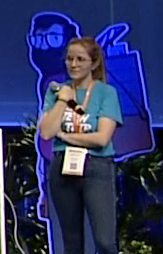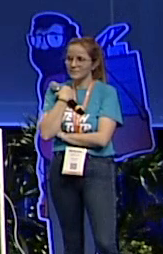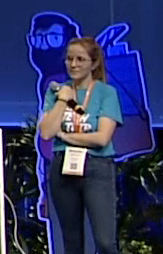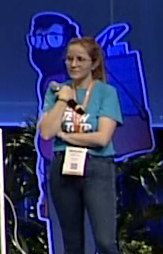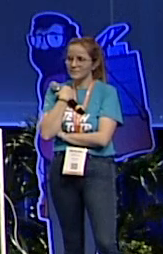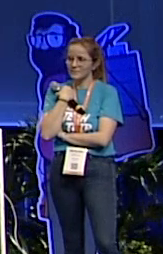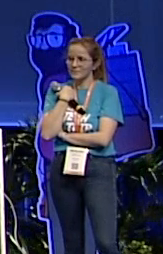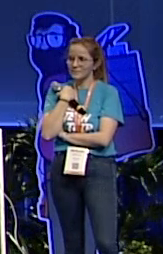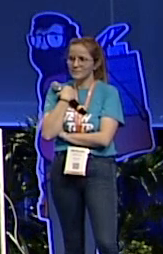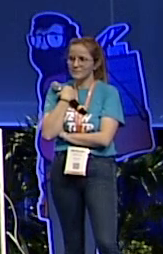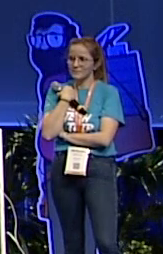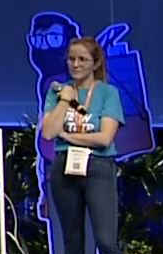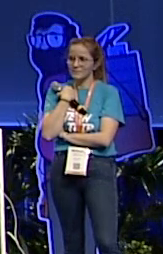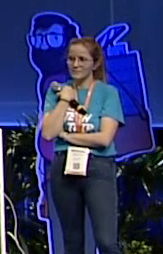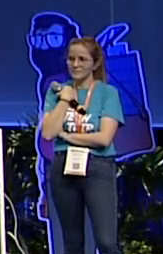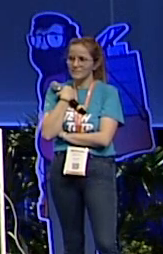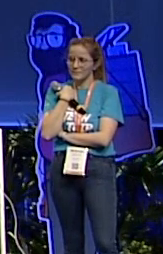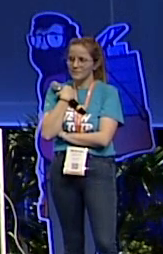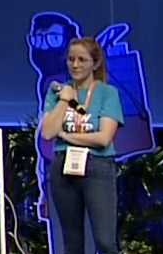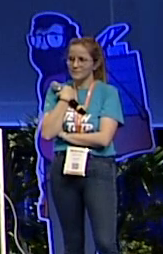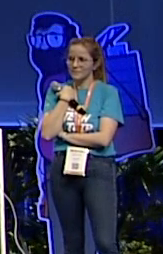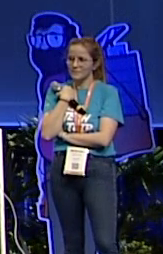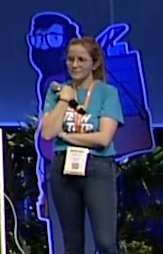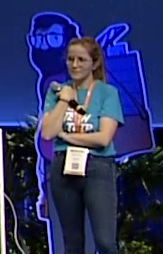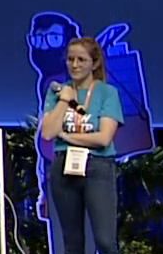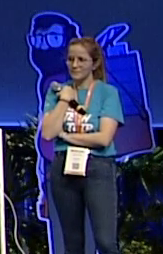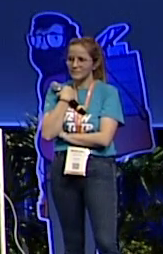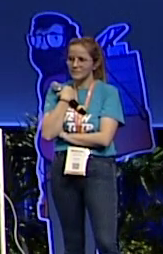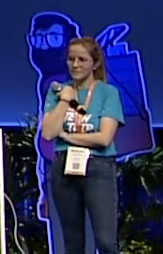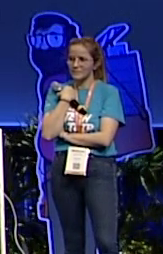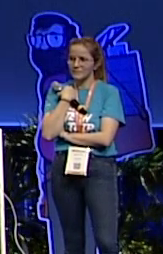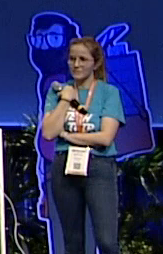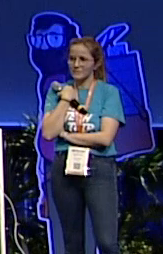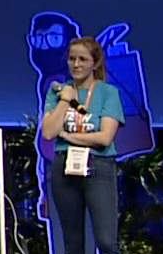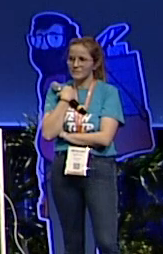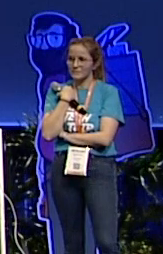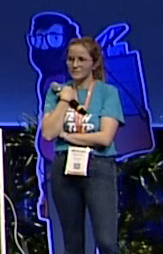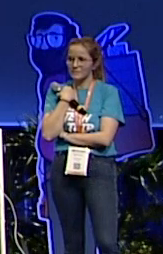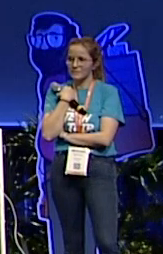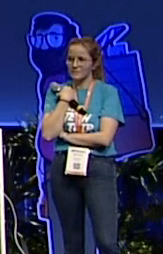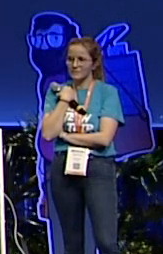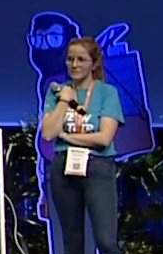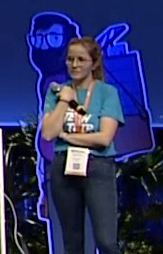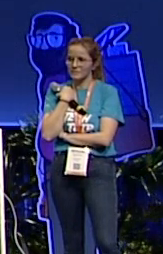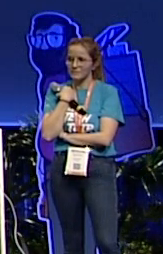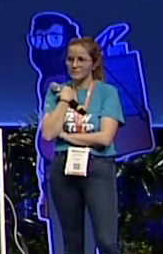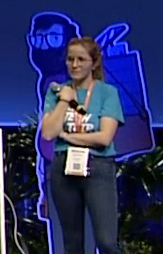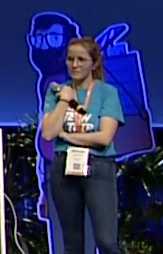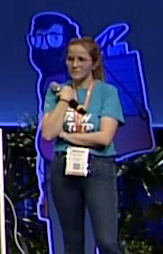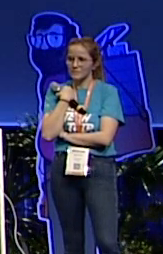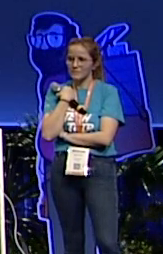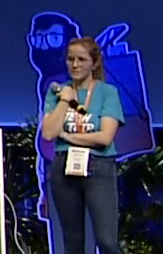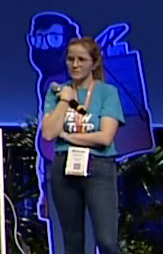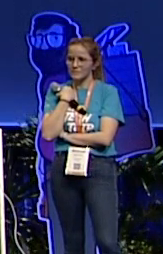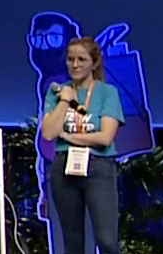Ensuite, on va construire notre image Docker. Alors, je peux vous montrer rapidement le Dockerfile. Vous allez voir que c'est relativement simple.